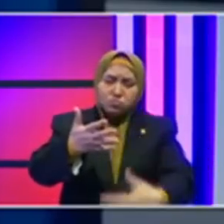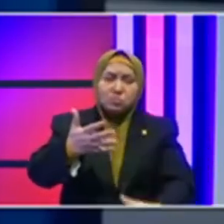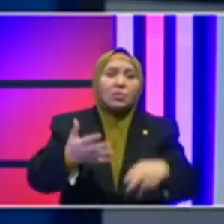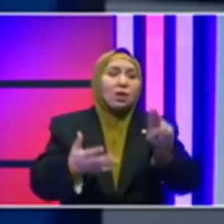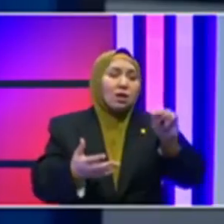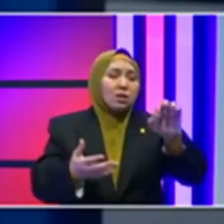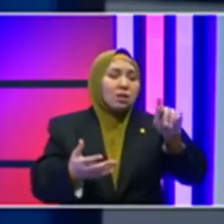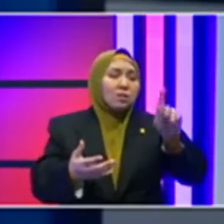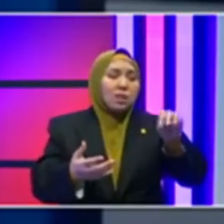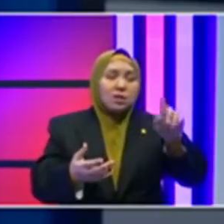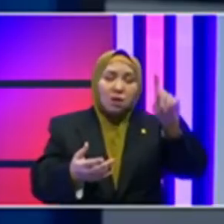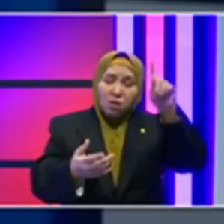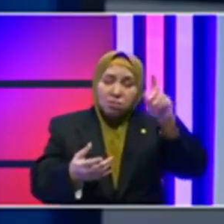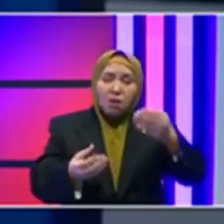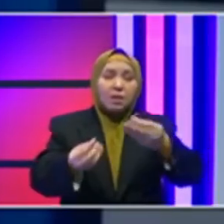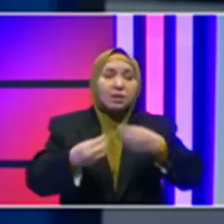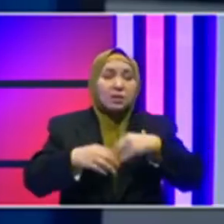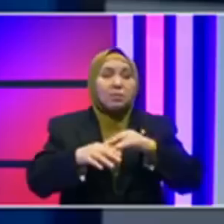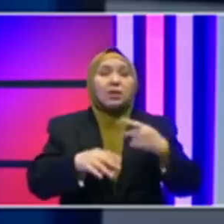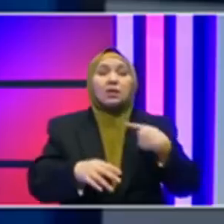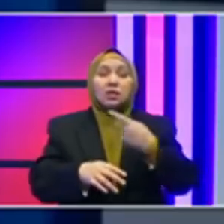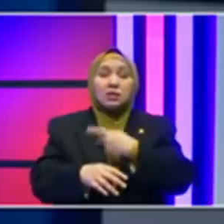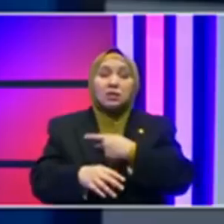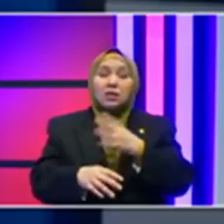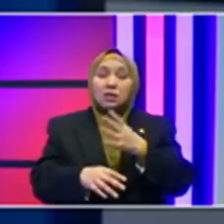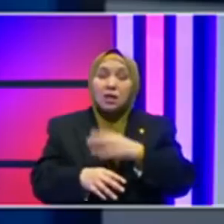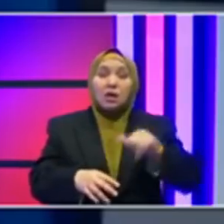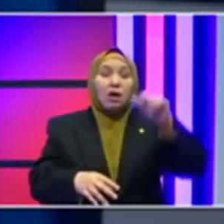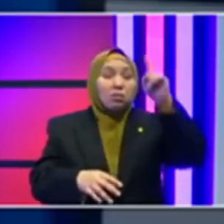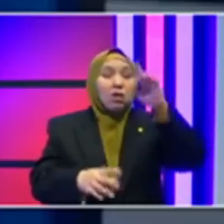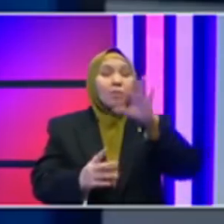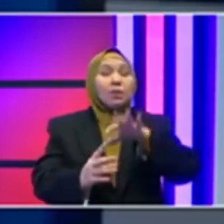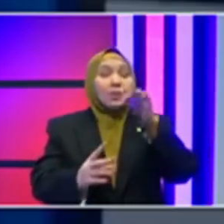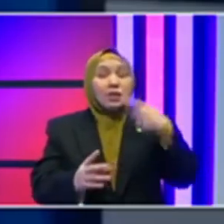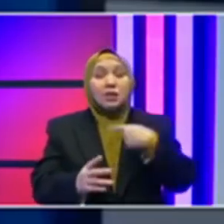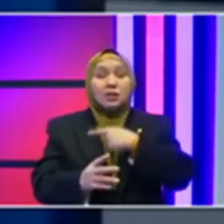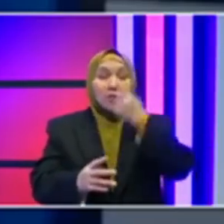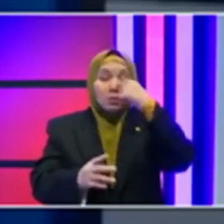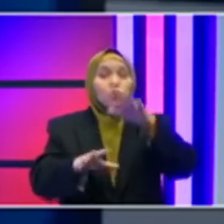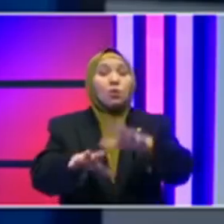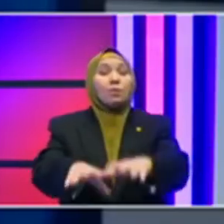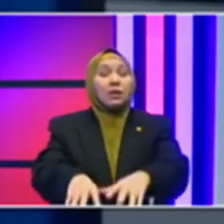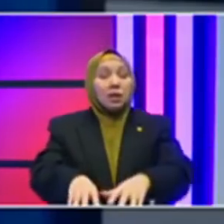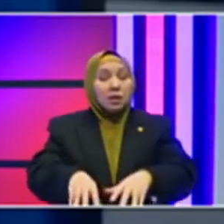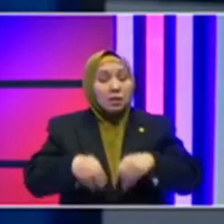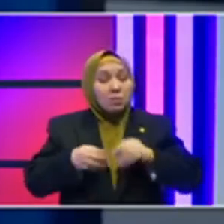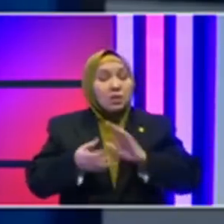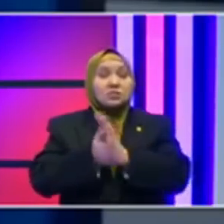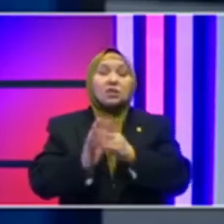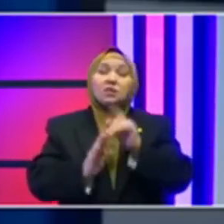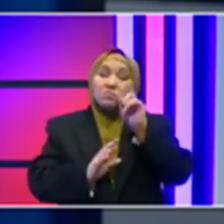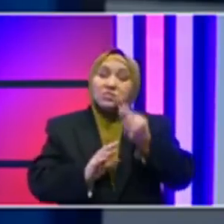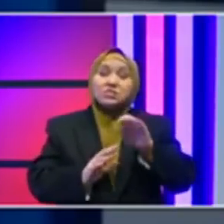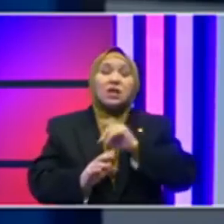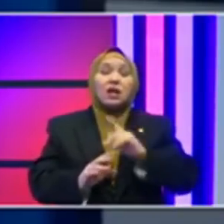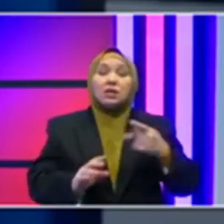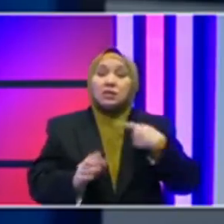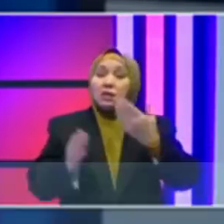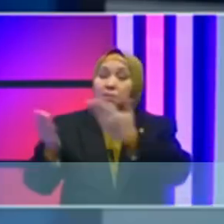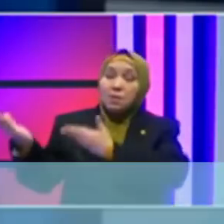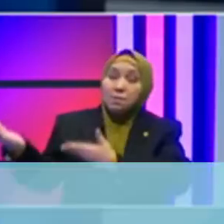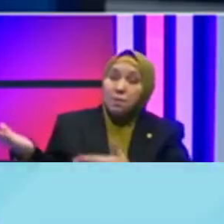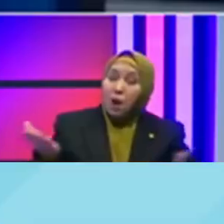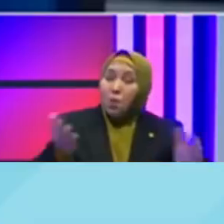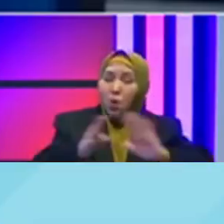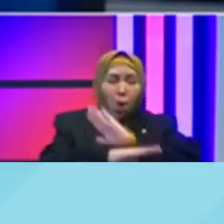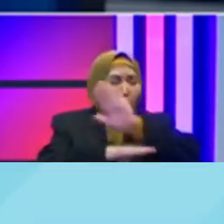yang Allah Subhanahu Wa Ta'ala berikan kepada kita Dan Allah memilih kita untuk menerimanya maka hendaklah kita Mempawah semua